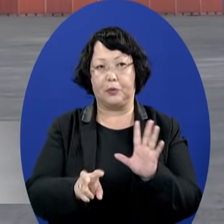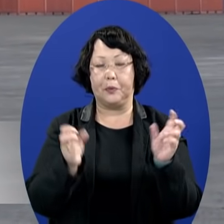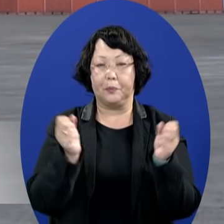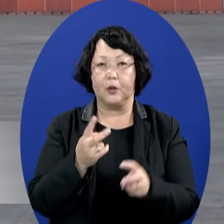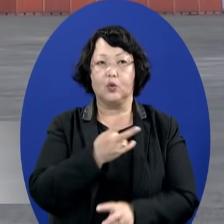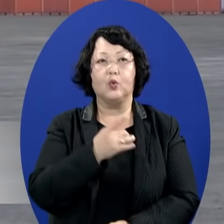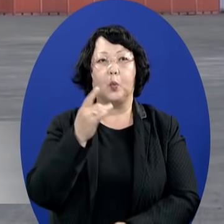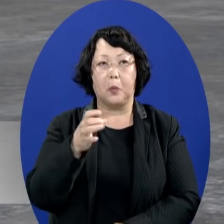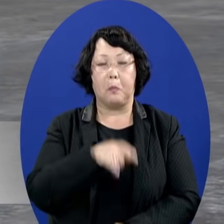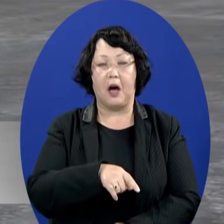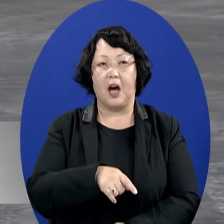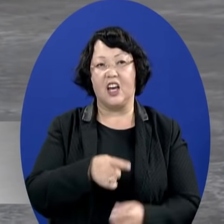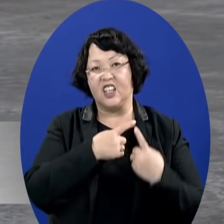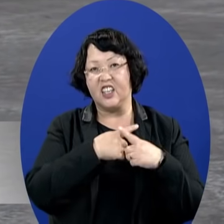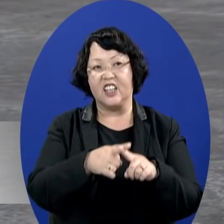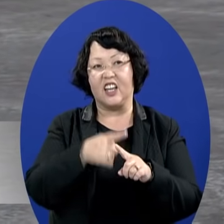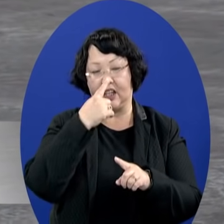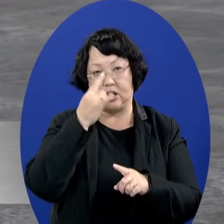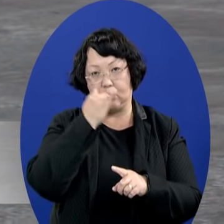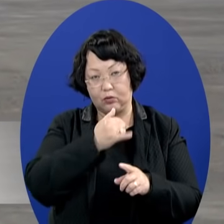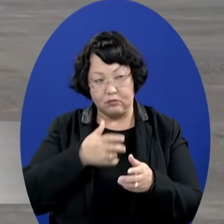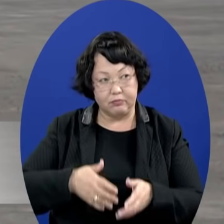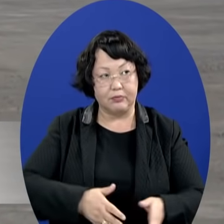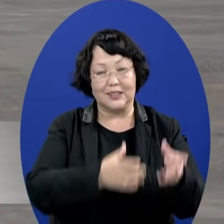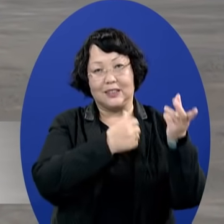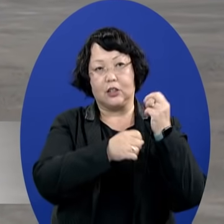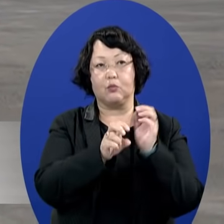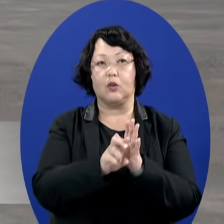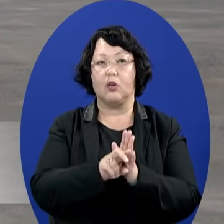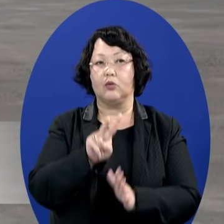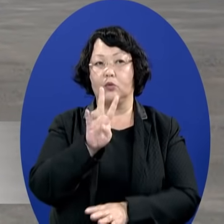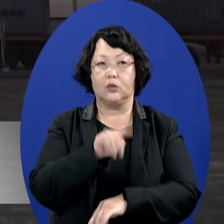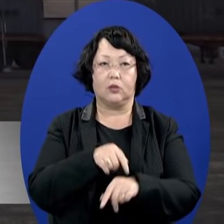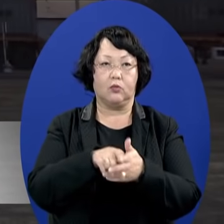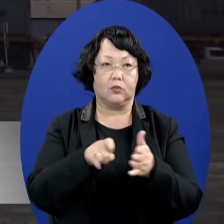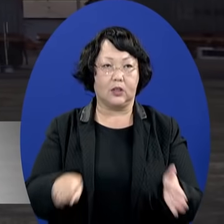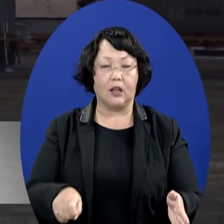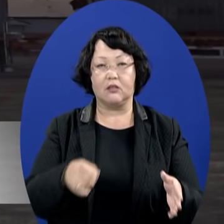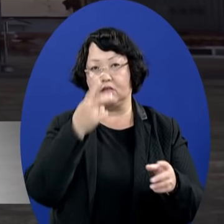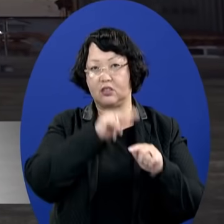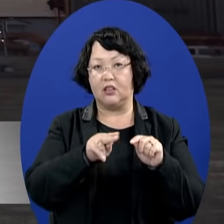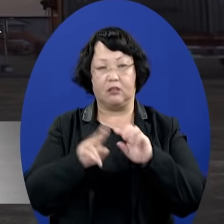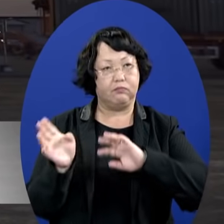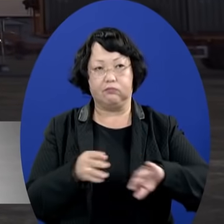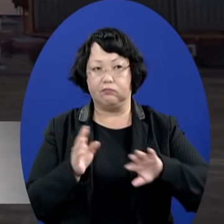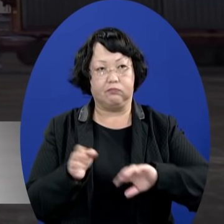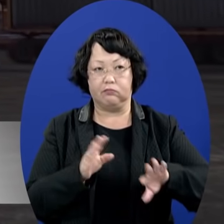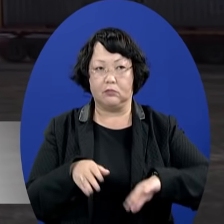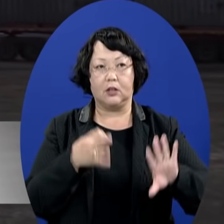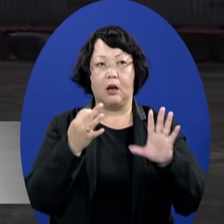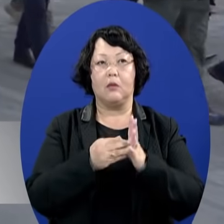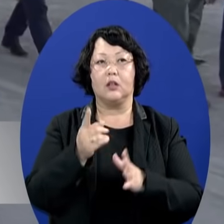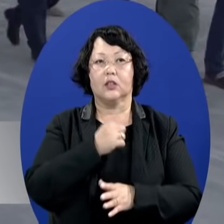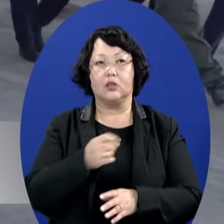хэмжээний нүүрсийг хил нэвтрүүлэх боломж үүднэ. 24 цагийн турш тасралтгүй үйл ажиллагаа явуулах терминал өдөрт 8100 чиглэгээр тээвэр